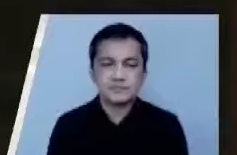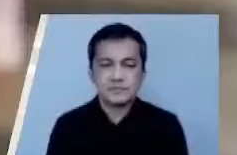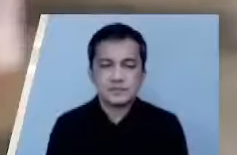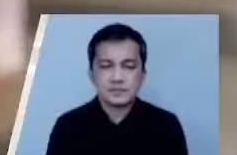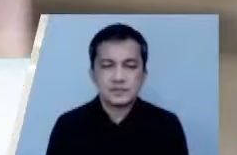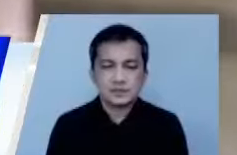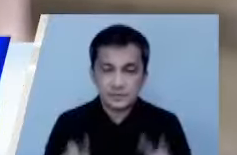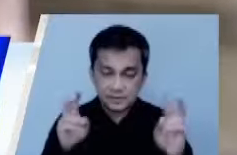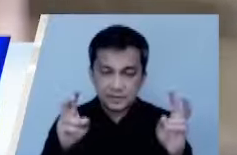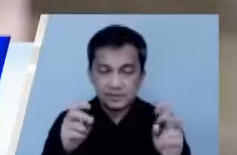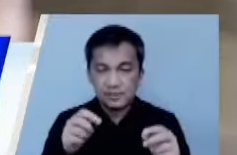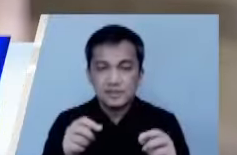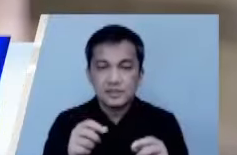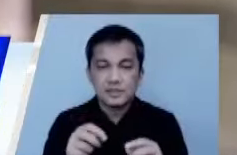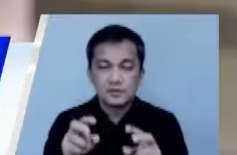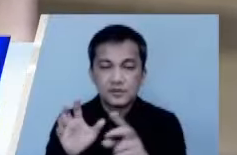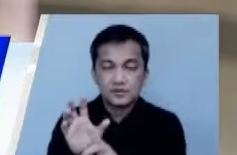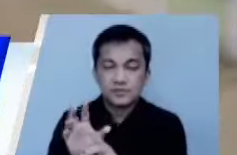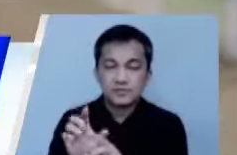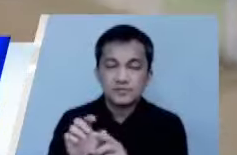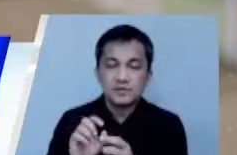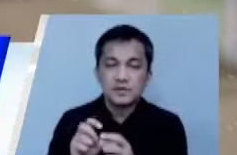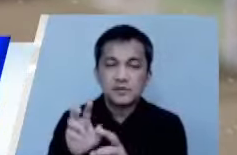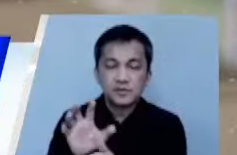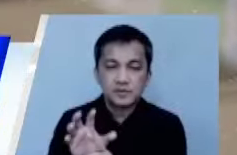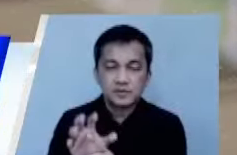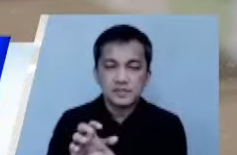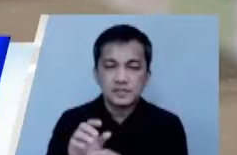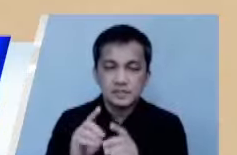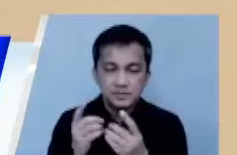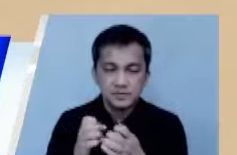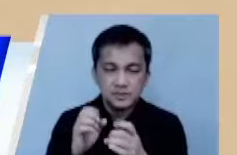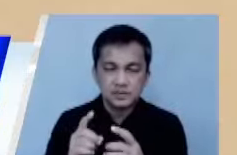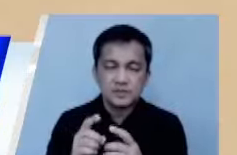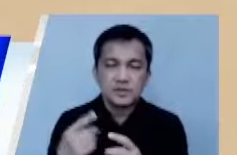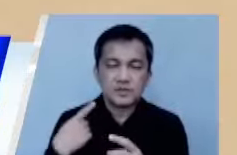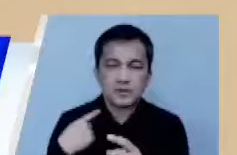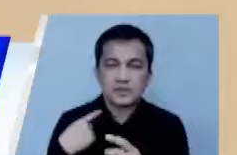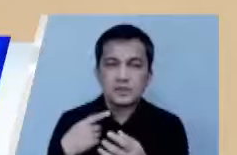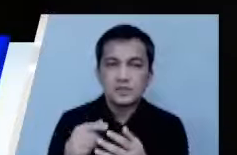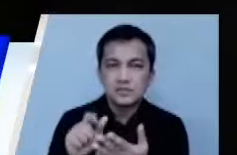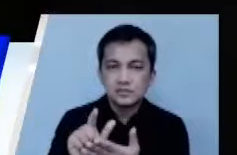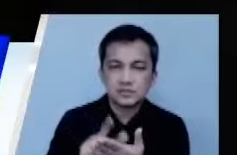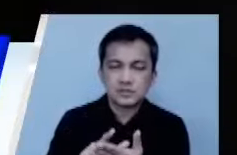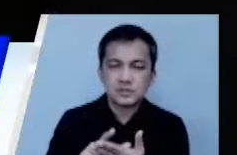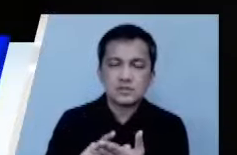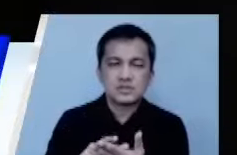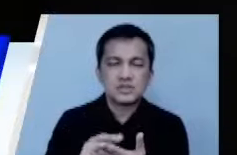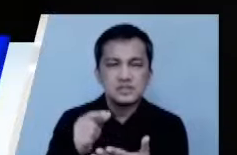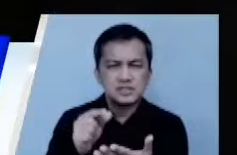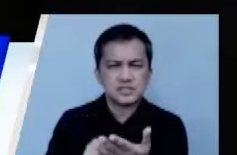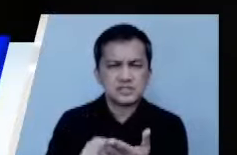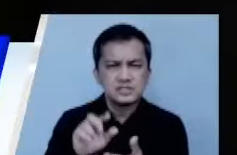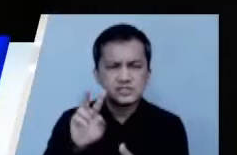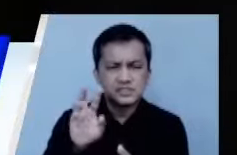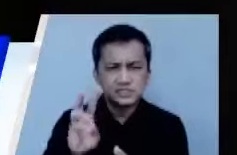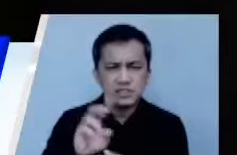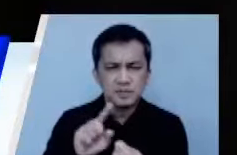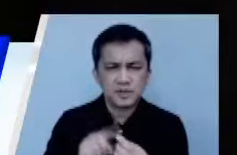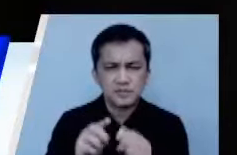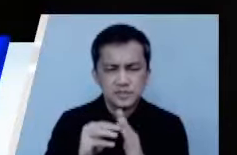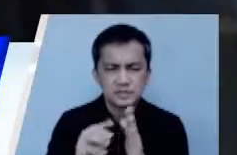ang dep ed ng lumabas ang isang memo sa curriculum ng Araling Panlipunan sa grade 6 patungkol sa martial law sa halip na gamitin ang katagang